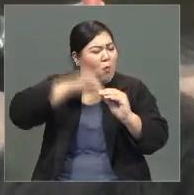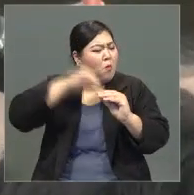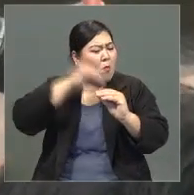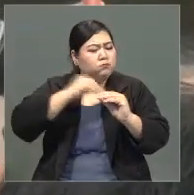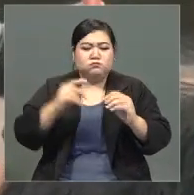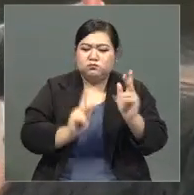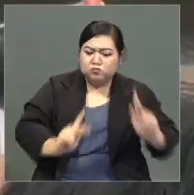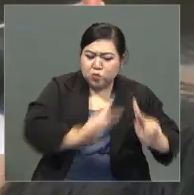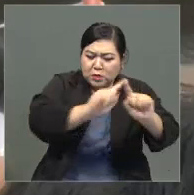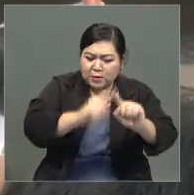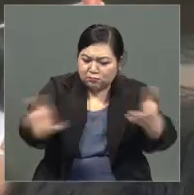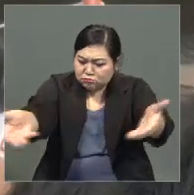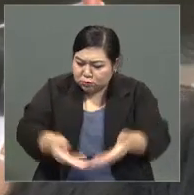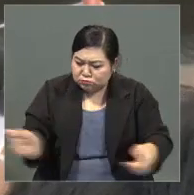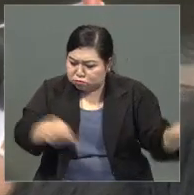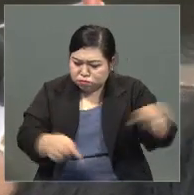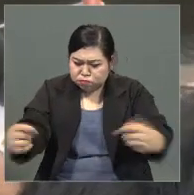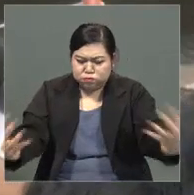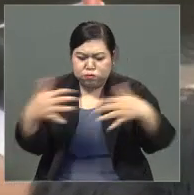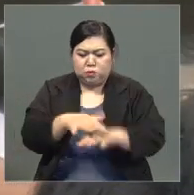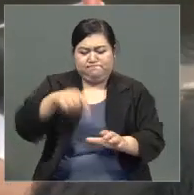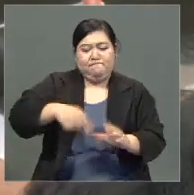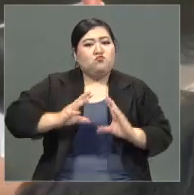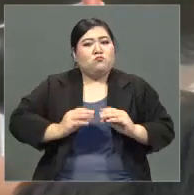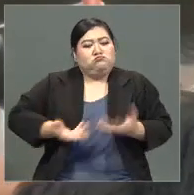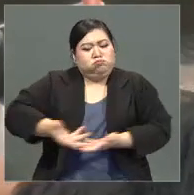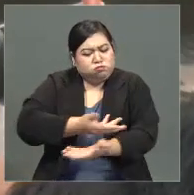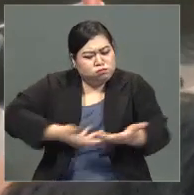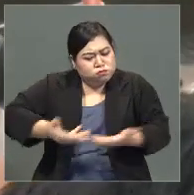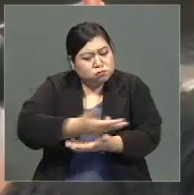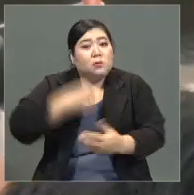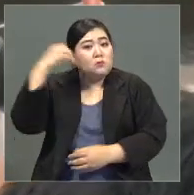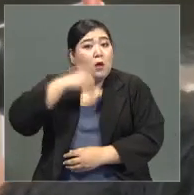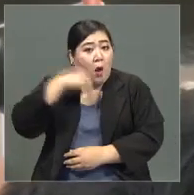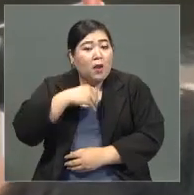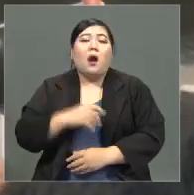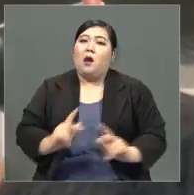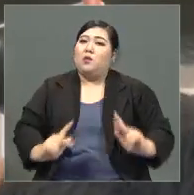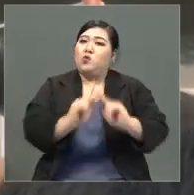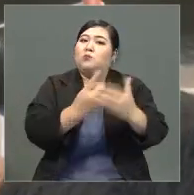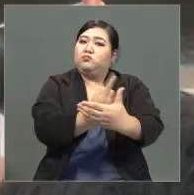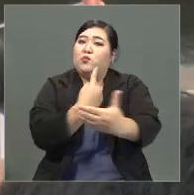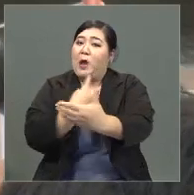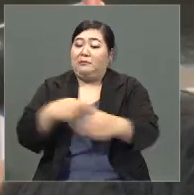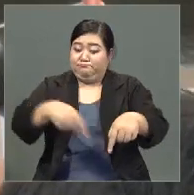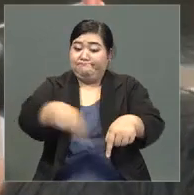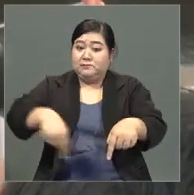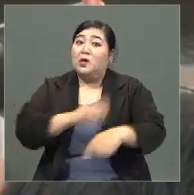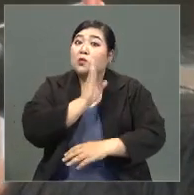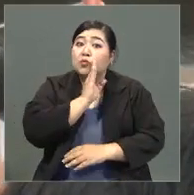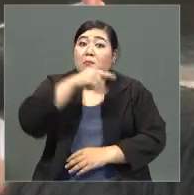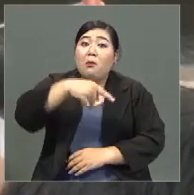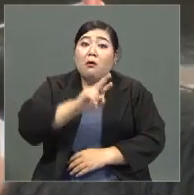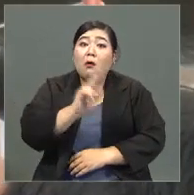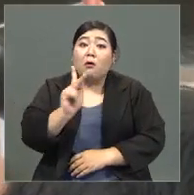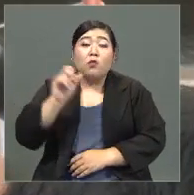แก้ปัญหาได้ทันทีเมื่อมีปัญหาใดๆเข้ามานะครับในเมื่อผู้แทนกระทรวงอยู่ณที่นั้นเราก็สามารถแก้ปัญหาได้มันถ้าไม่มีพ.ร.ก.ฉุกเฉินเนี่ย